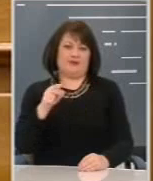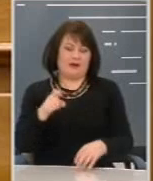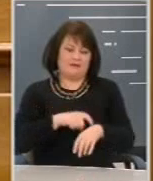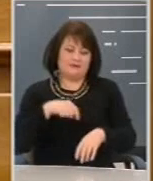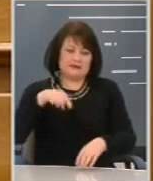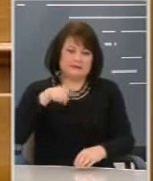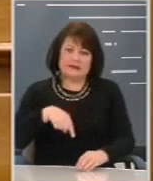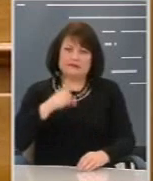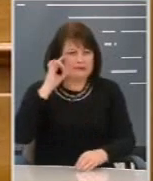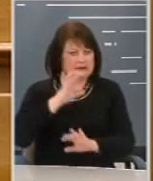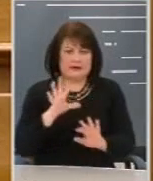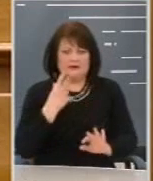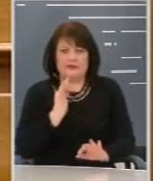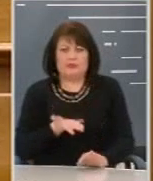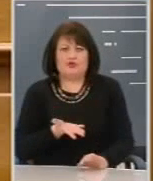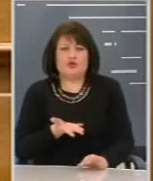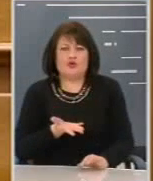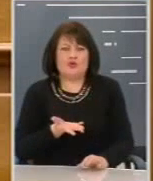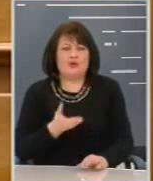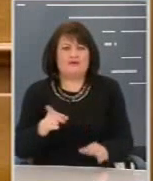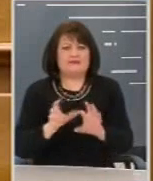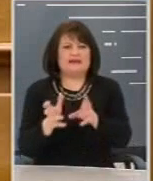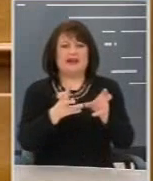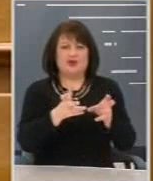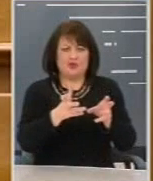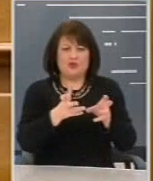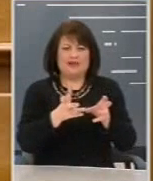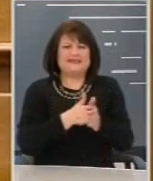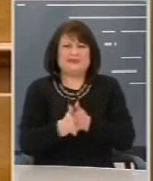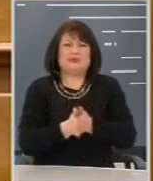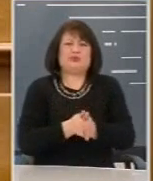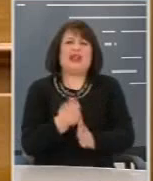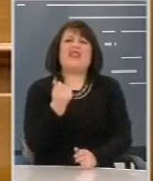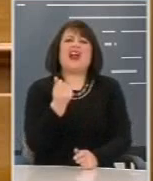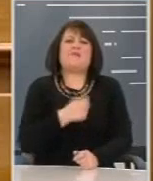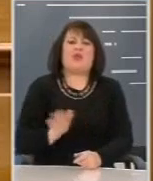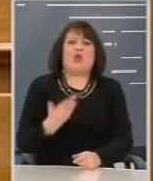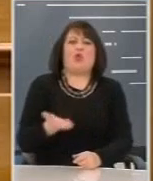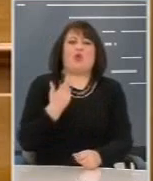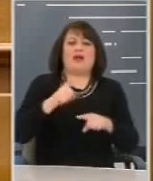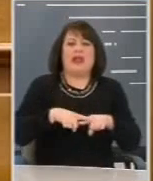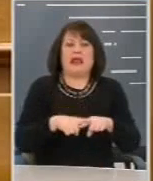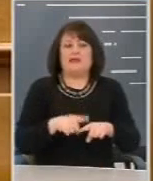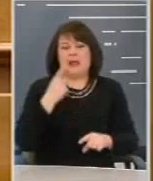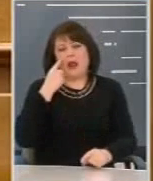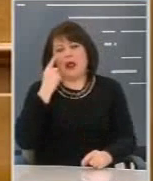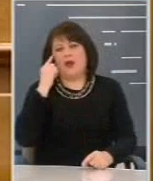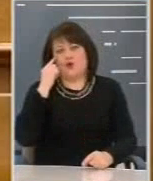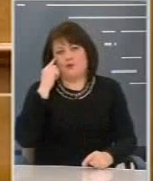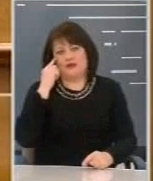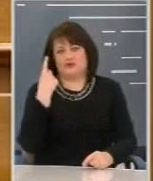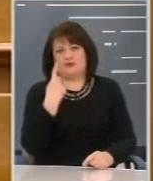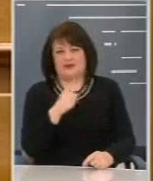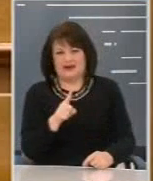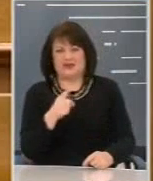ημέρες δεν κατανοώ την καούρα των μέσων μαζικής ενημέρωσης για τη δραχμή και το Brexit, και αρχίζω και υποπτεύομαι, όταν κάποιος χρωστάει